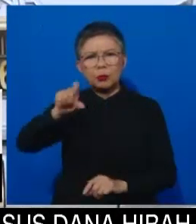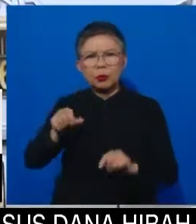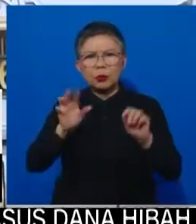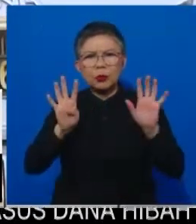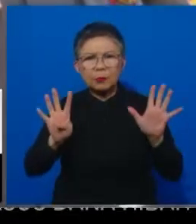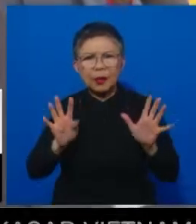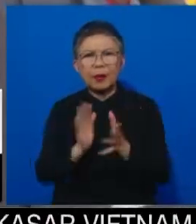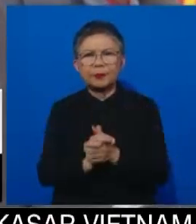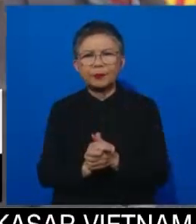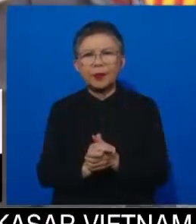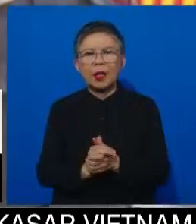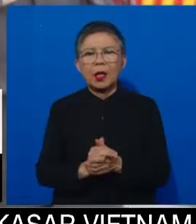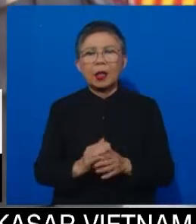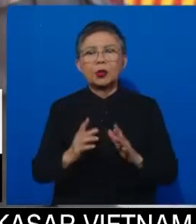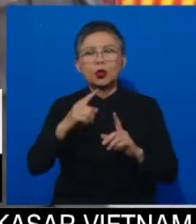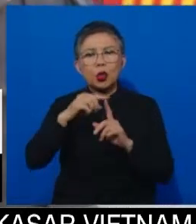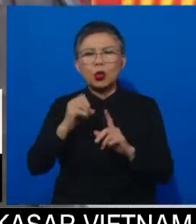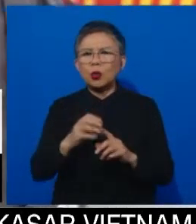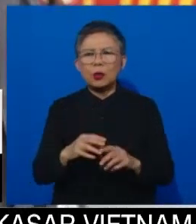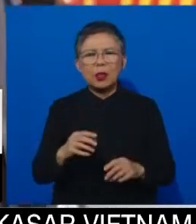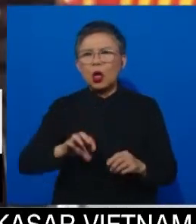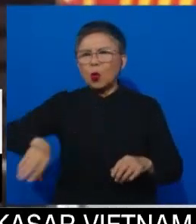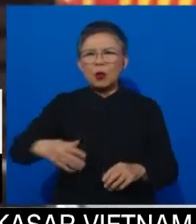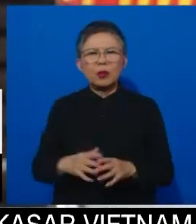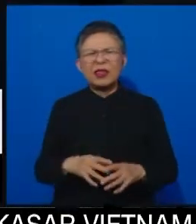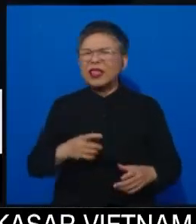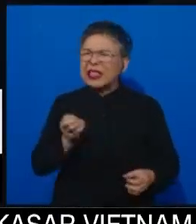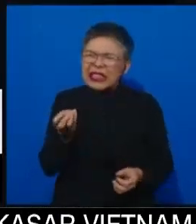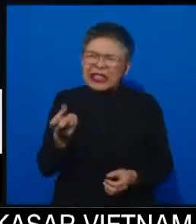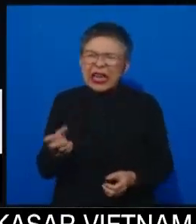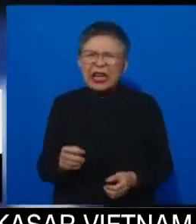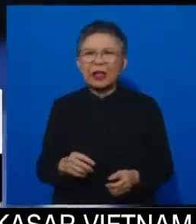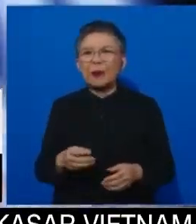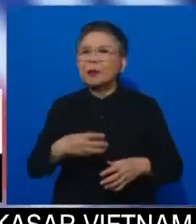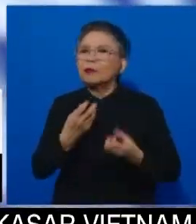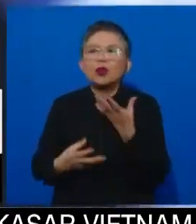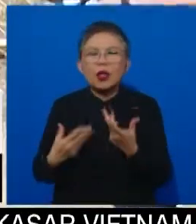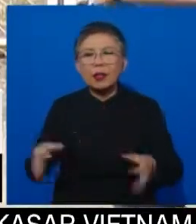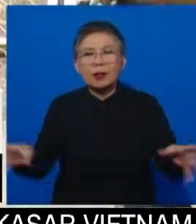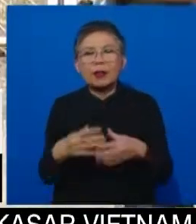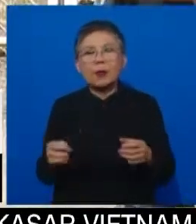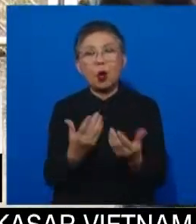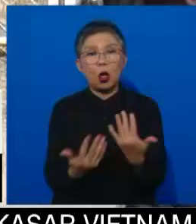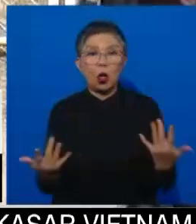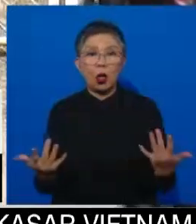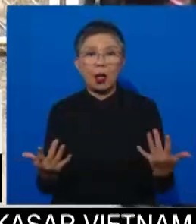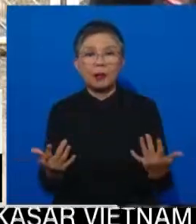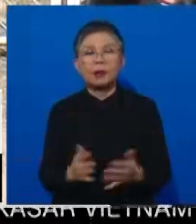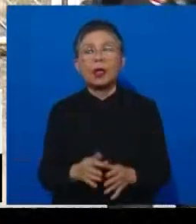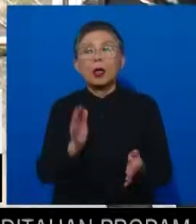Toto mengatakan keluarga itu tertutup dan jarang bersosialisasi. Sepengetahuan Toto, sang suami adalah